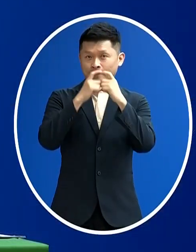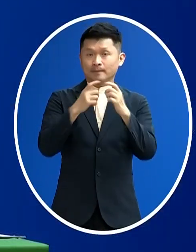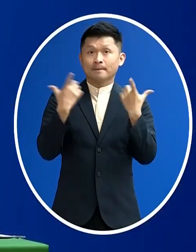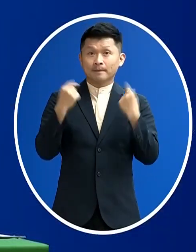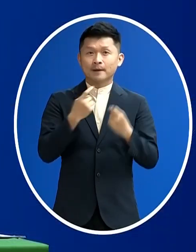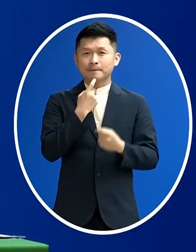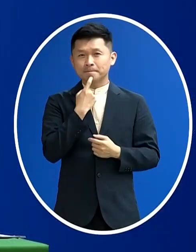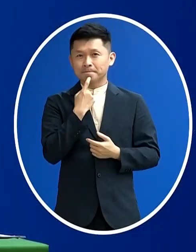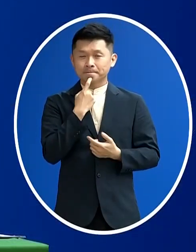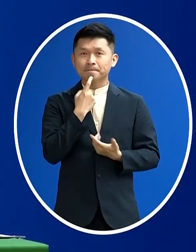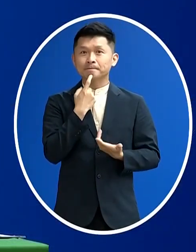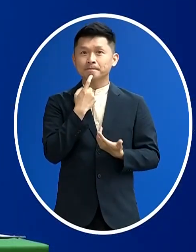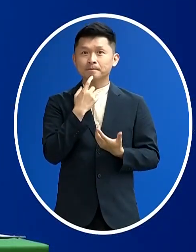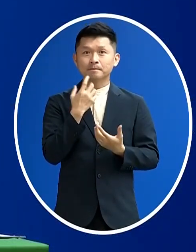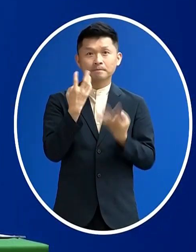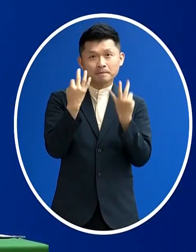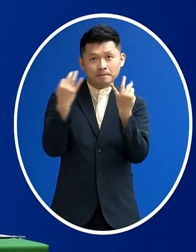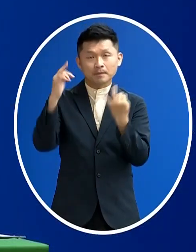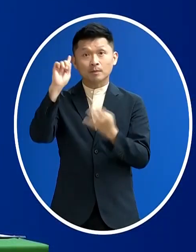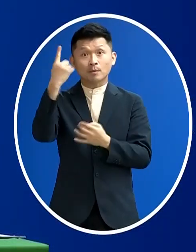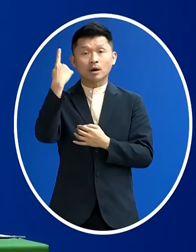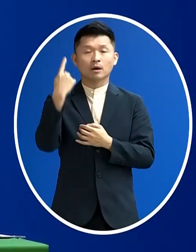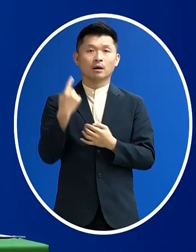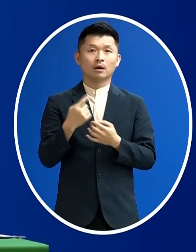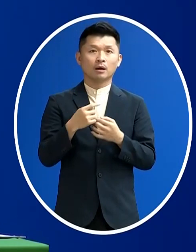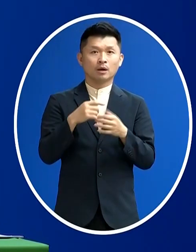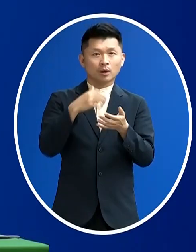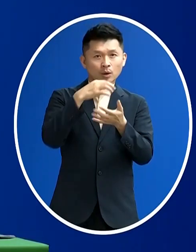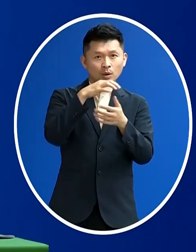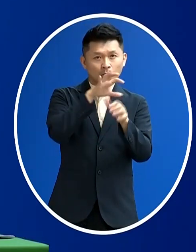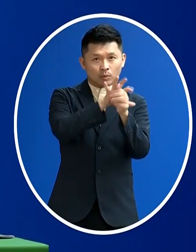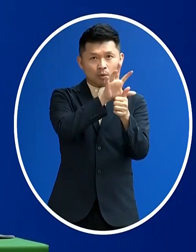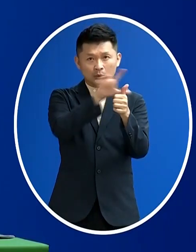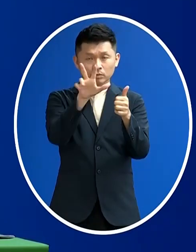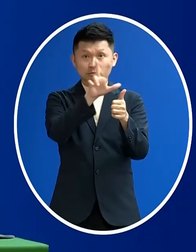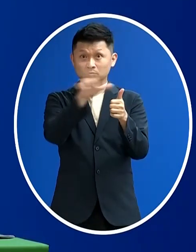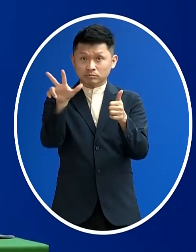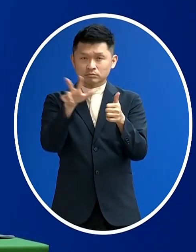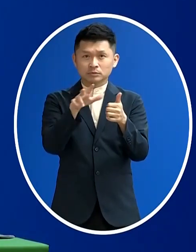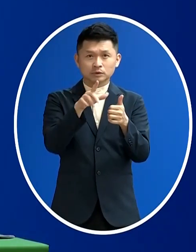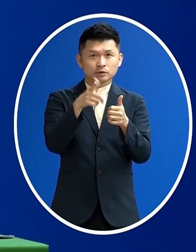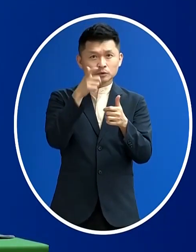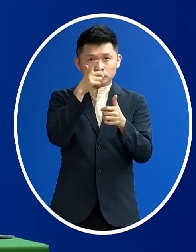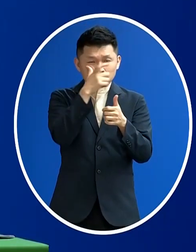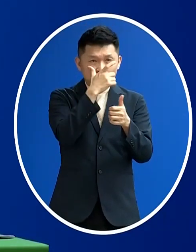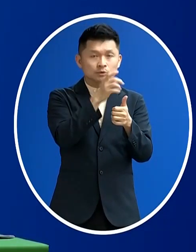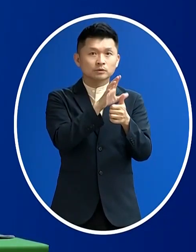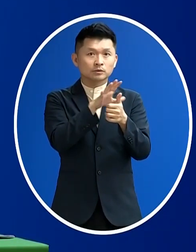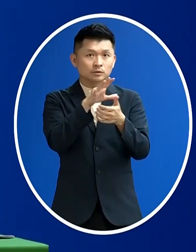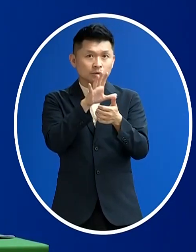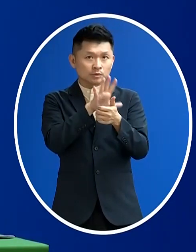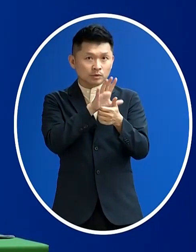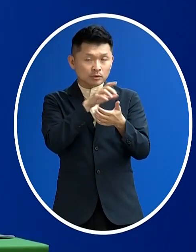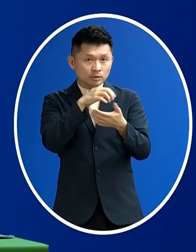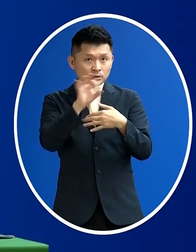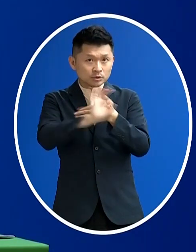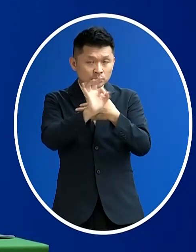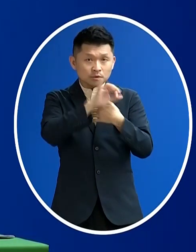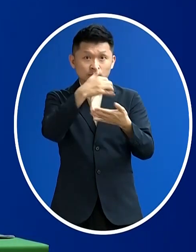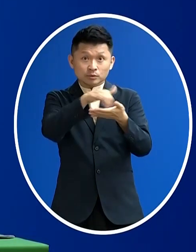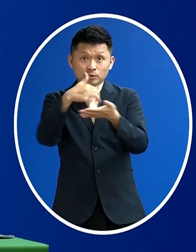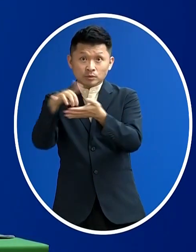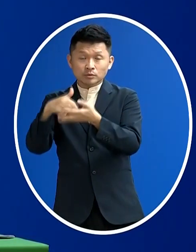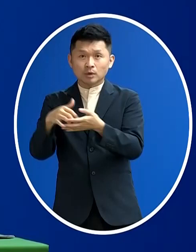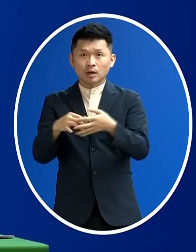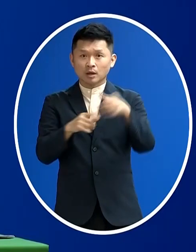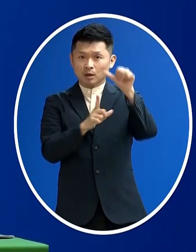预估都是基于一些模型或者是一些趋势的分析，然后所以本来预测都不是会只有锁定